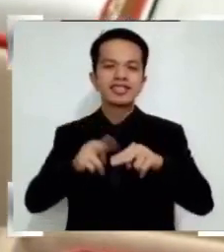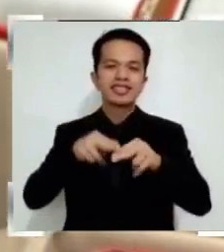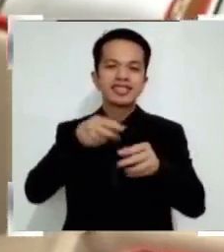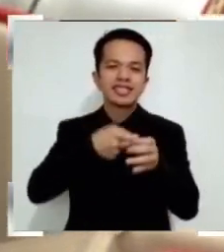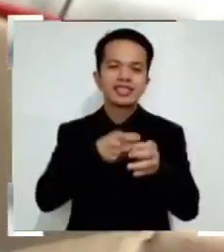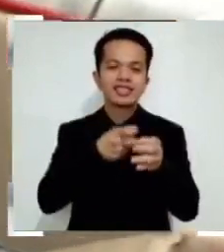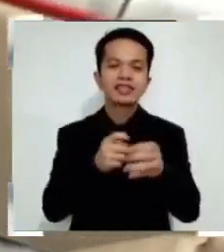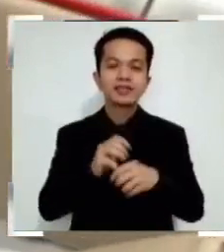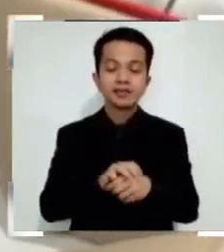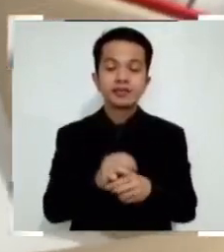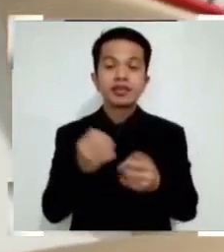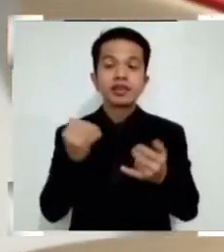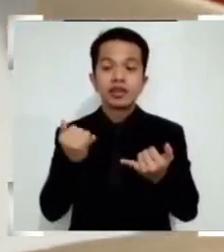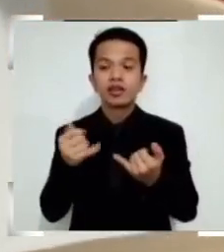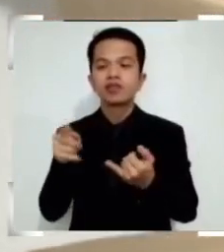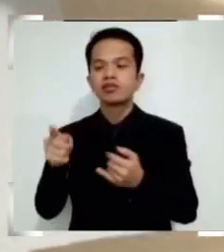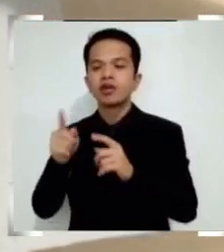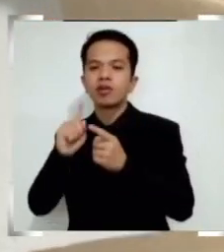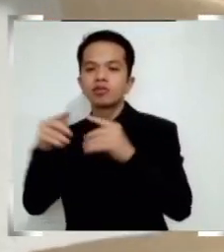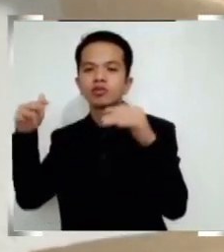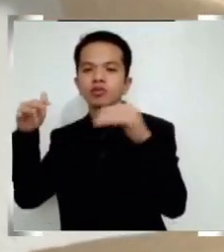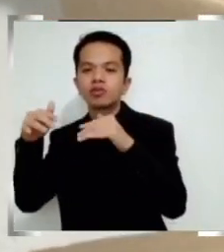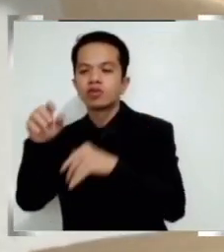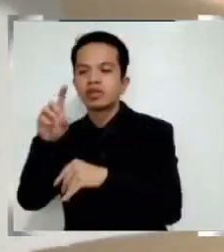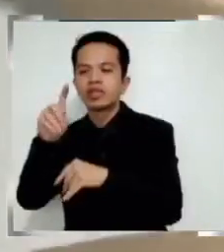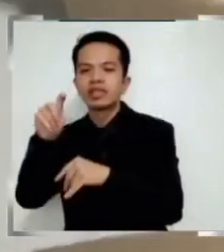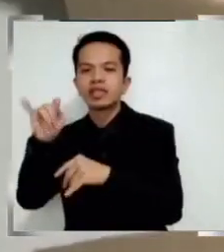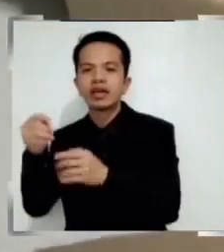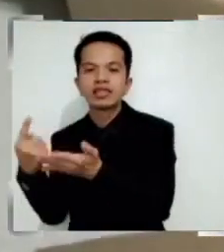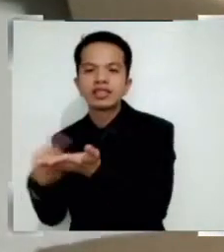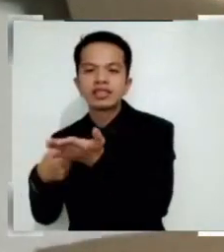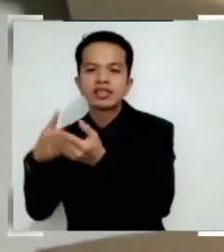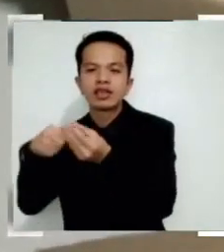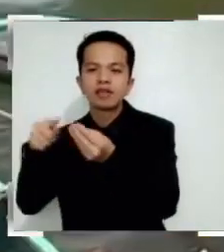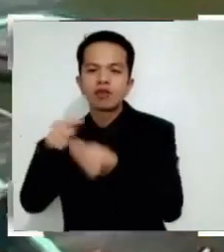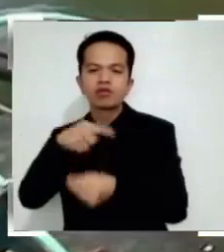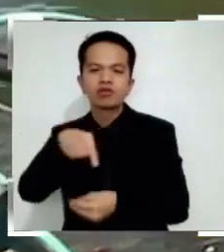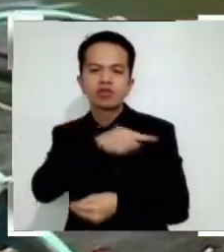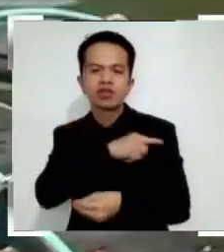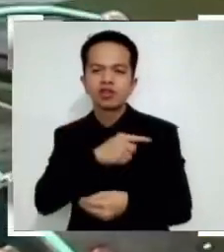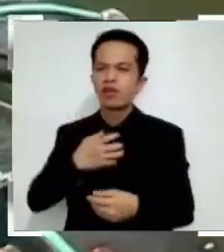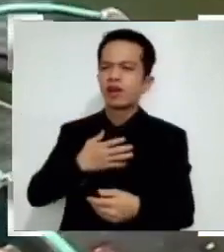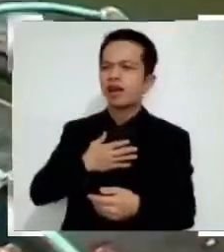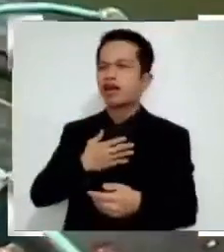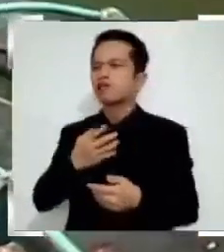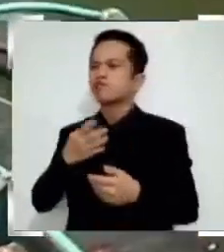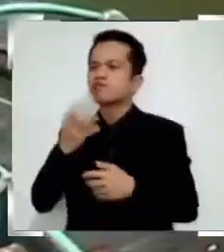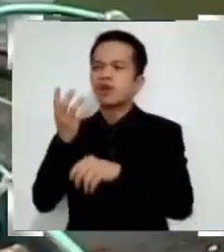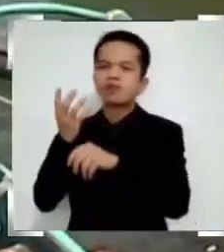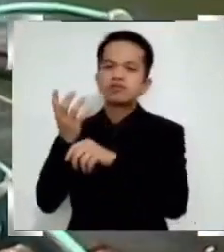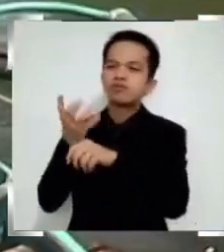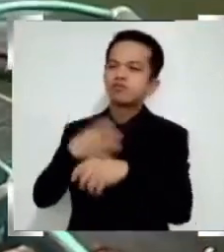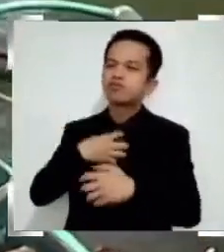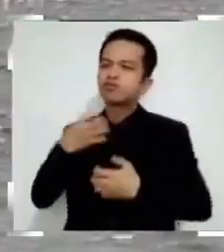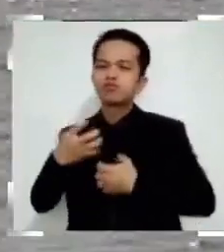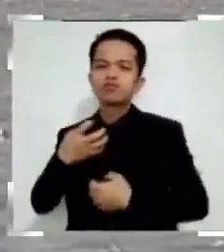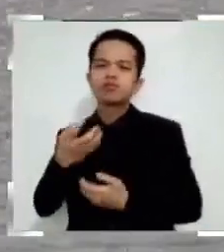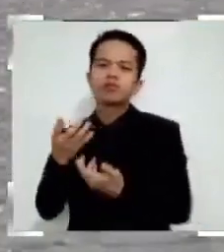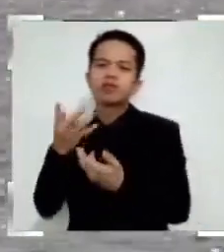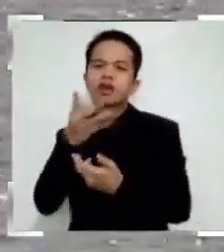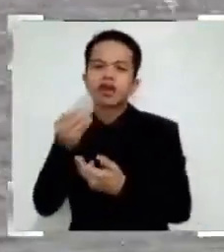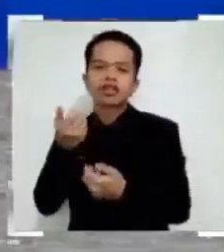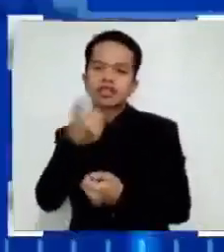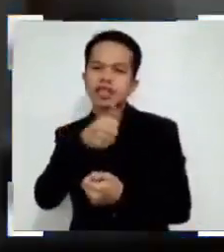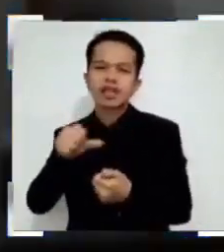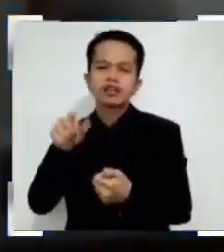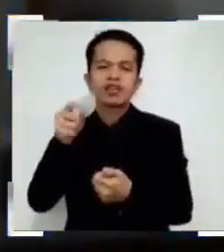CSAP sa DTI para pag-usapan ang kanilang mga hinaing at posibleng solusyon, kabilang na ang discount lane para sa mga fishing boat at fishing